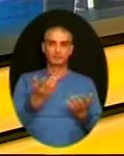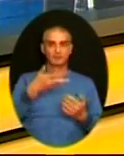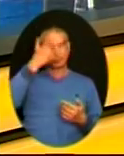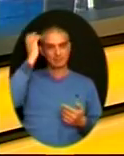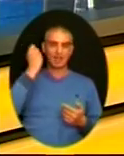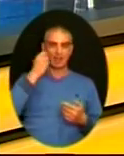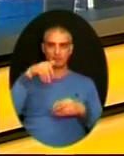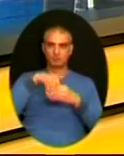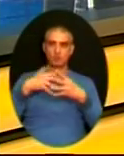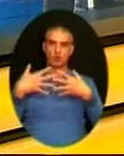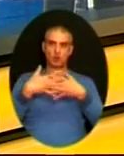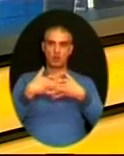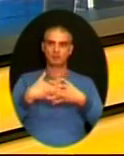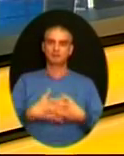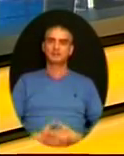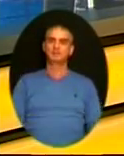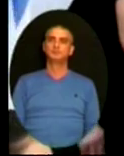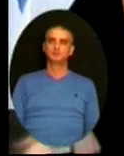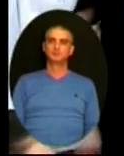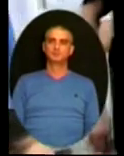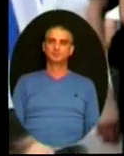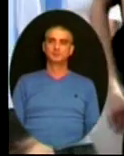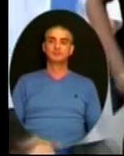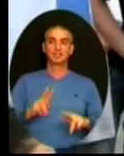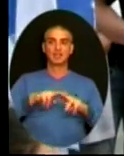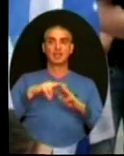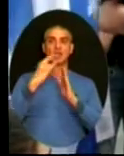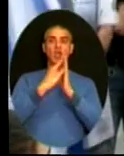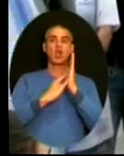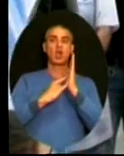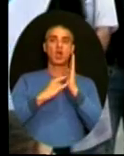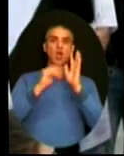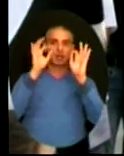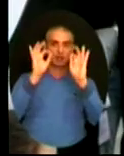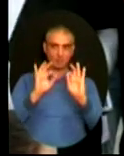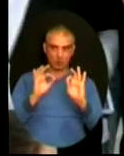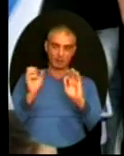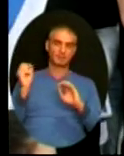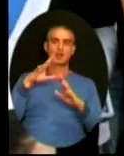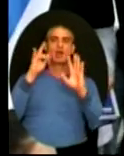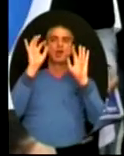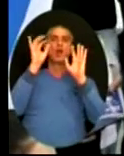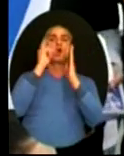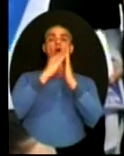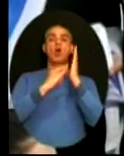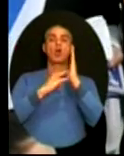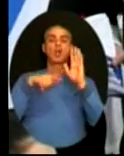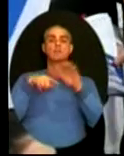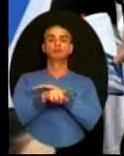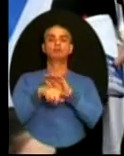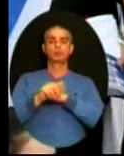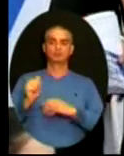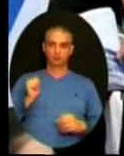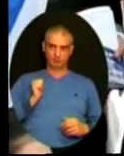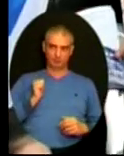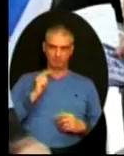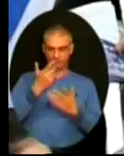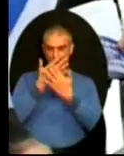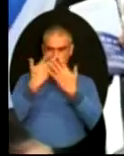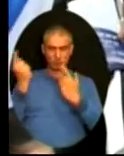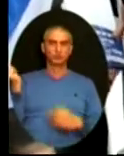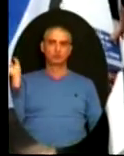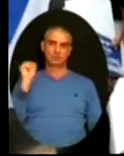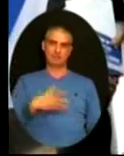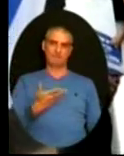לפיד בקואליציה. אחרי חוק המרכולים מגיע חוק המשתמטים, והיה ברור שהוא